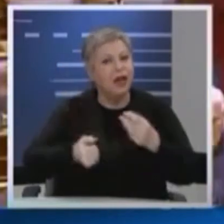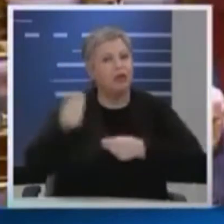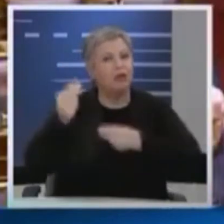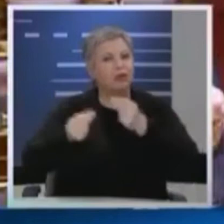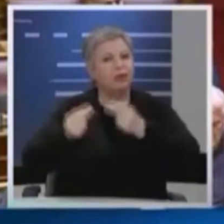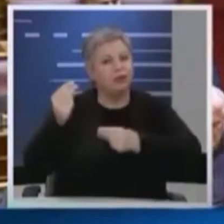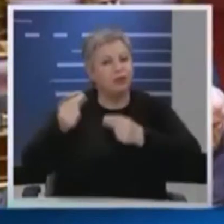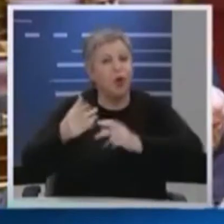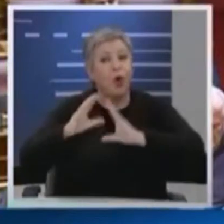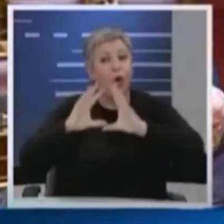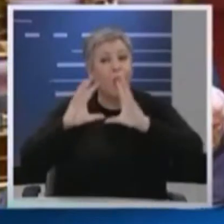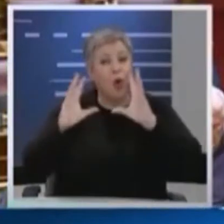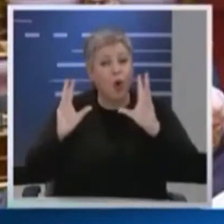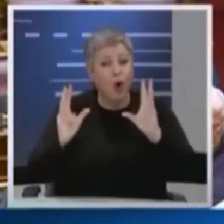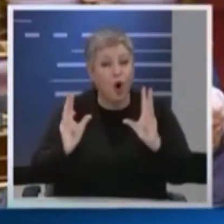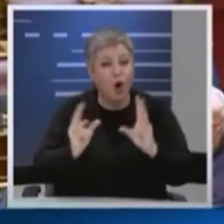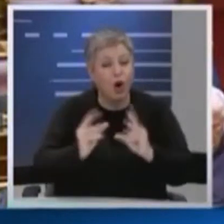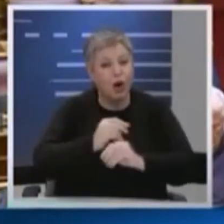και των πλεονασμάτων.